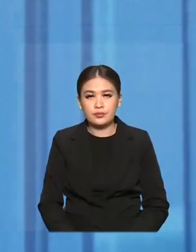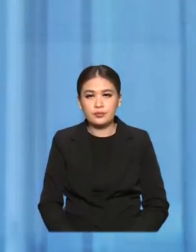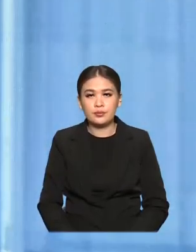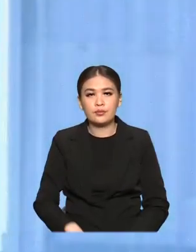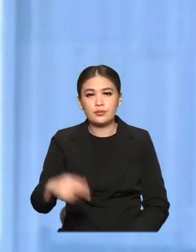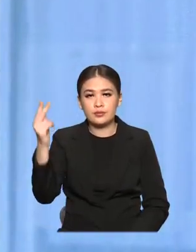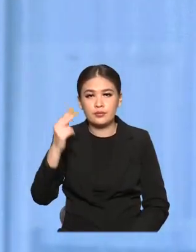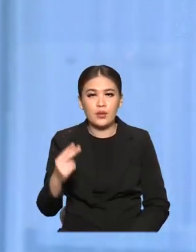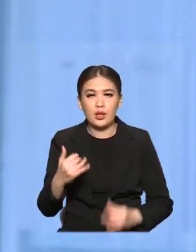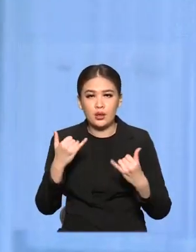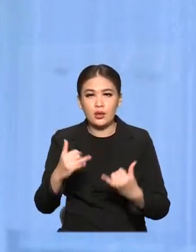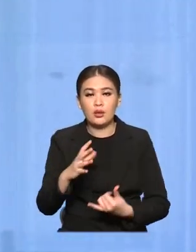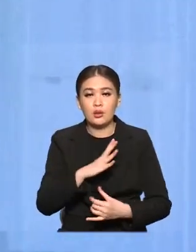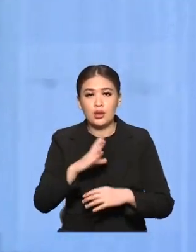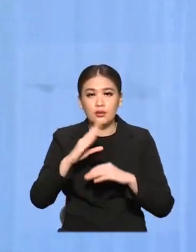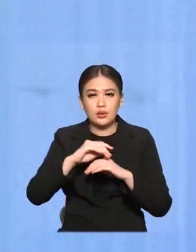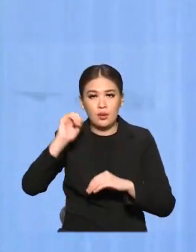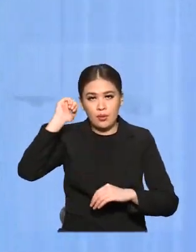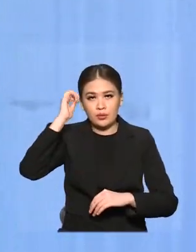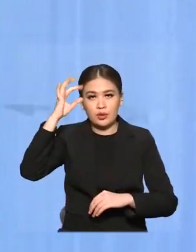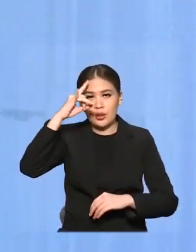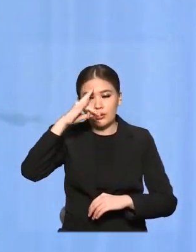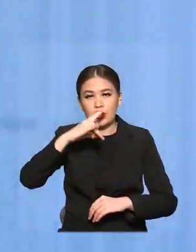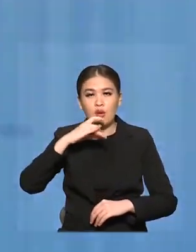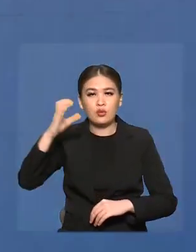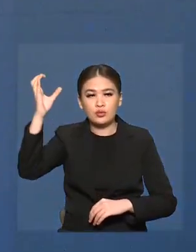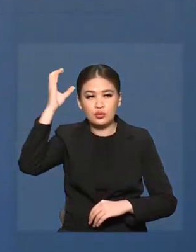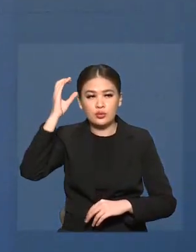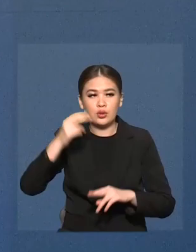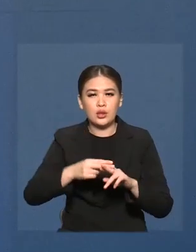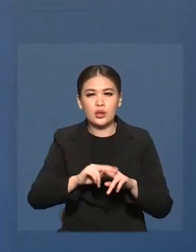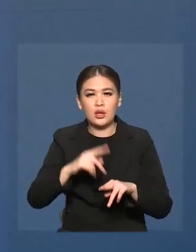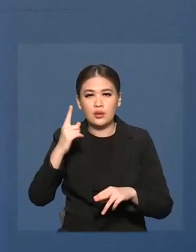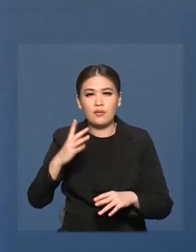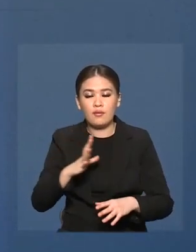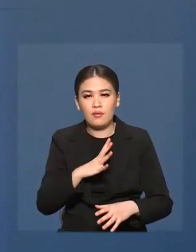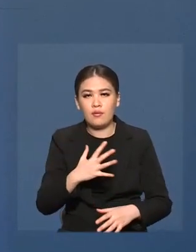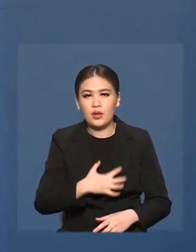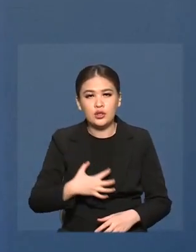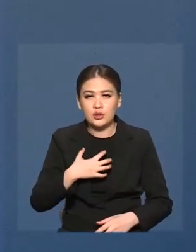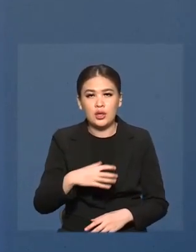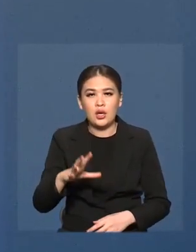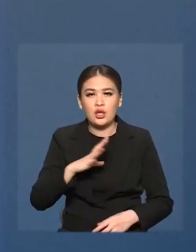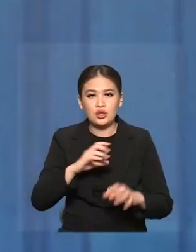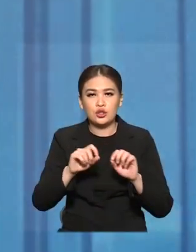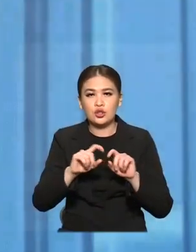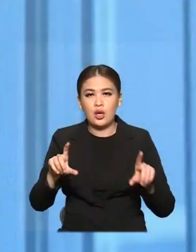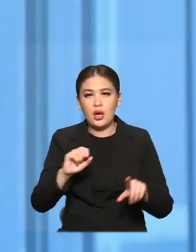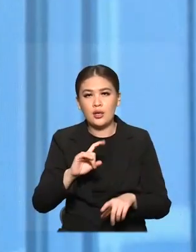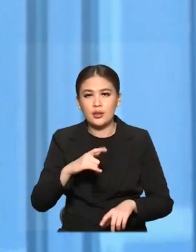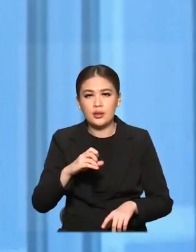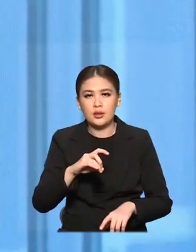а в Астане сегодня прошёл вечер памяти Казахстанского учёного одного из основателей Отечественной школы археологии кемаля